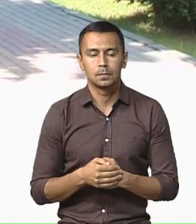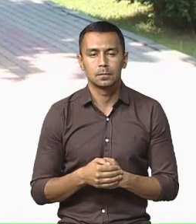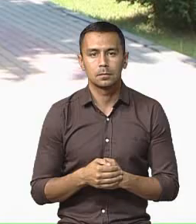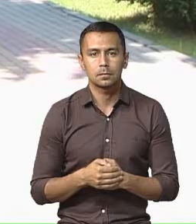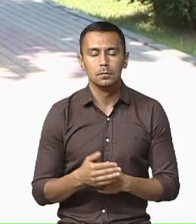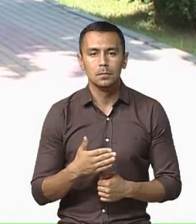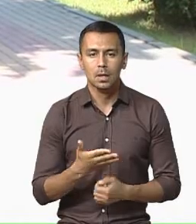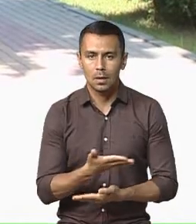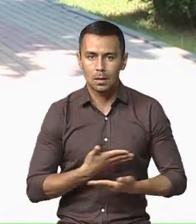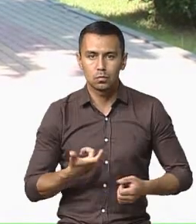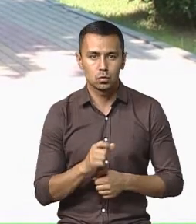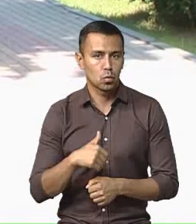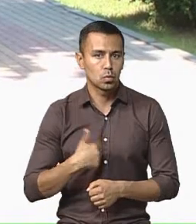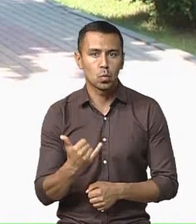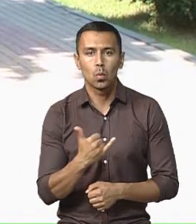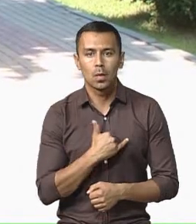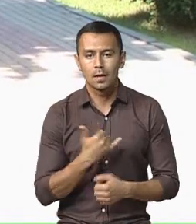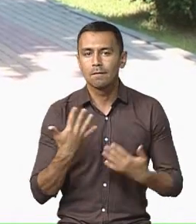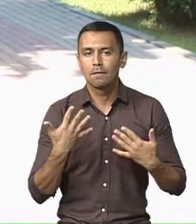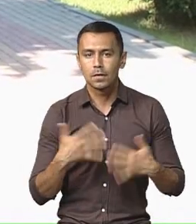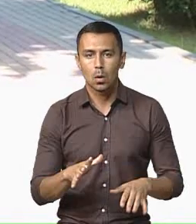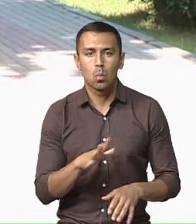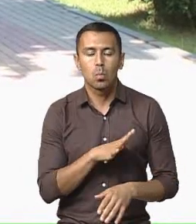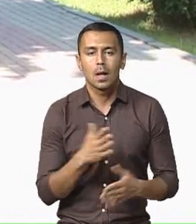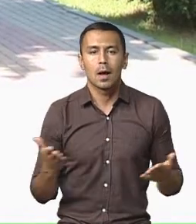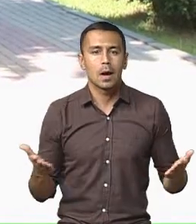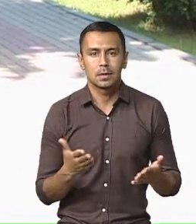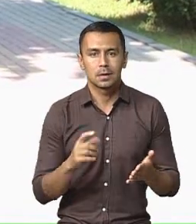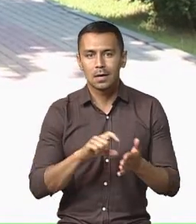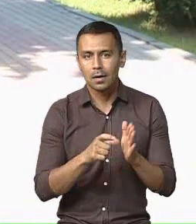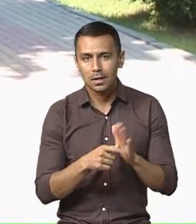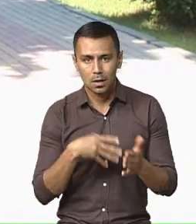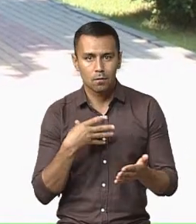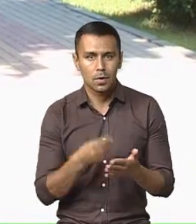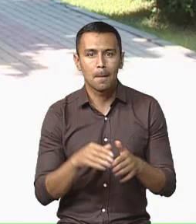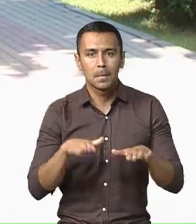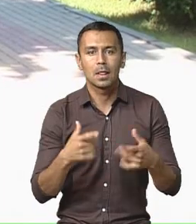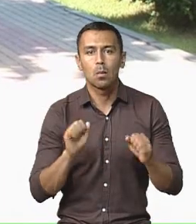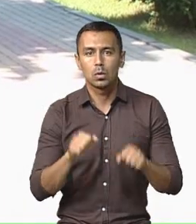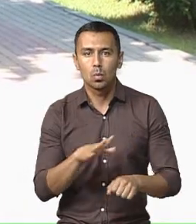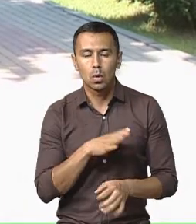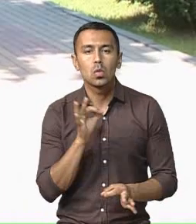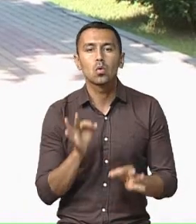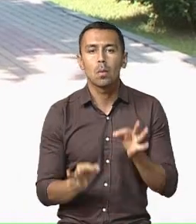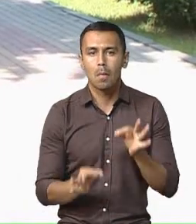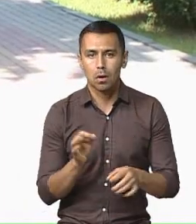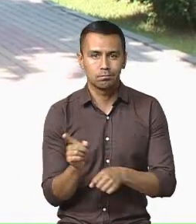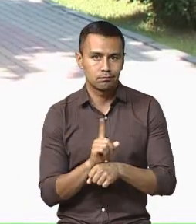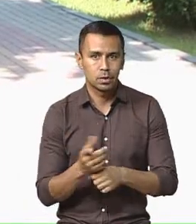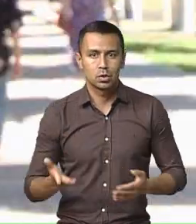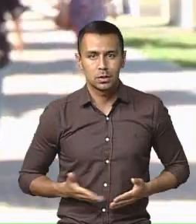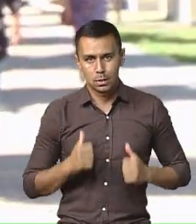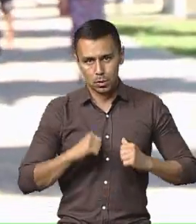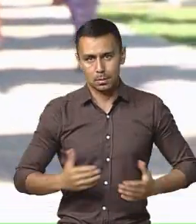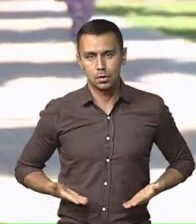Нам дуже хотілося, щоб у нас вже була якась квартира, якийсь такий куточок, де можна було б нормально жити спокійним